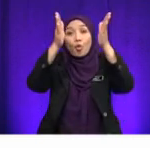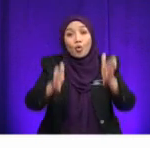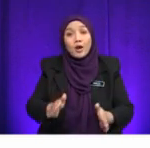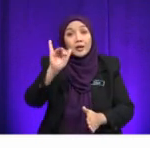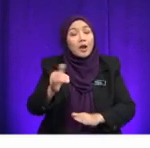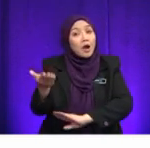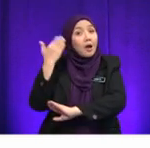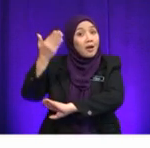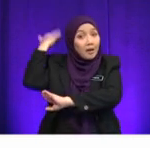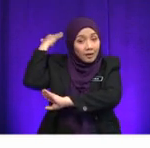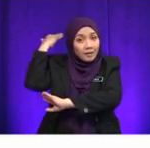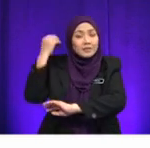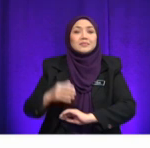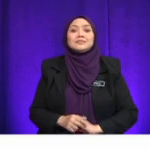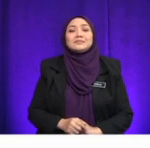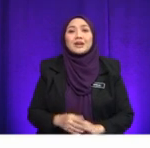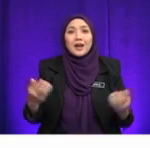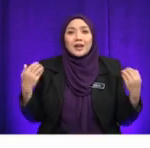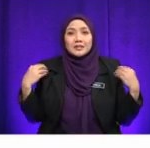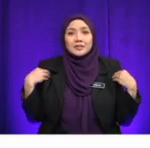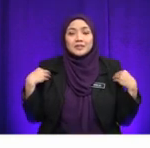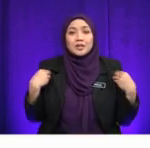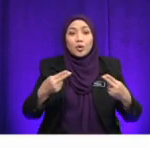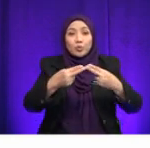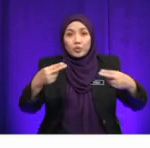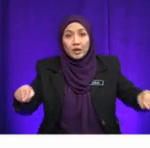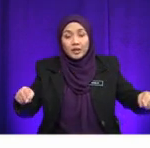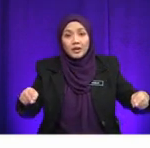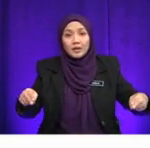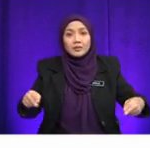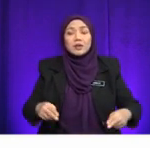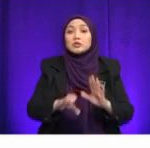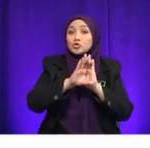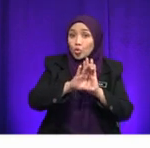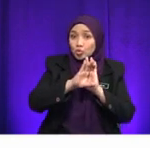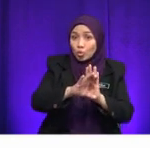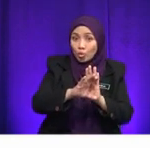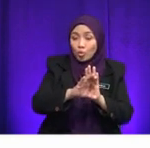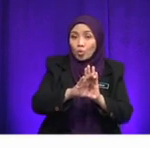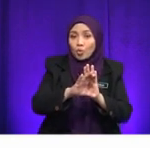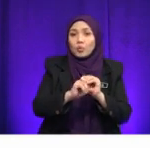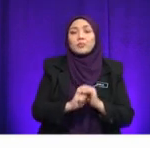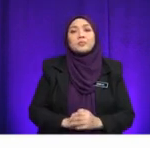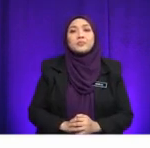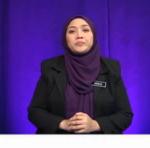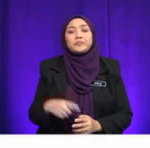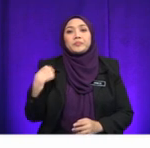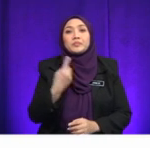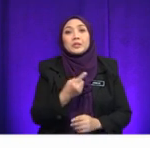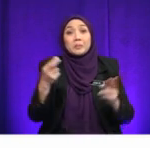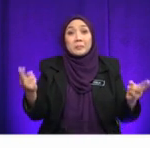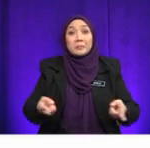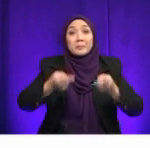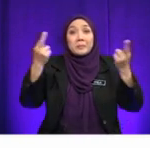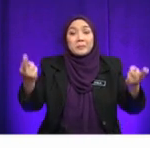tidak ada fakta tidak ada uraian kita ada ayat huraian lanjutan contoh itu contohnya kita meraihkan sambutan